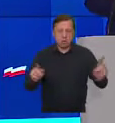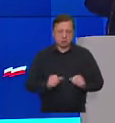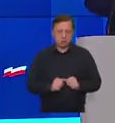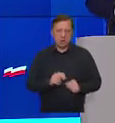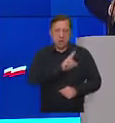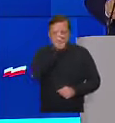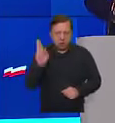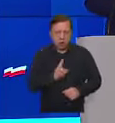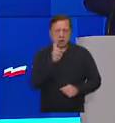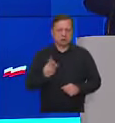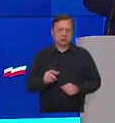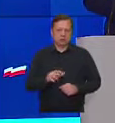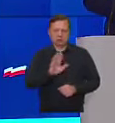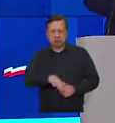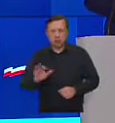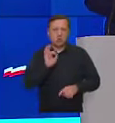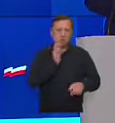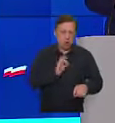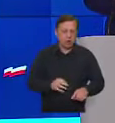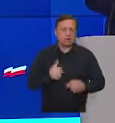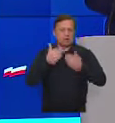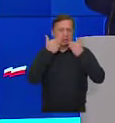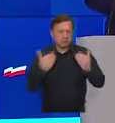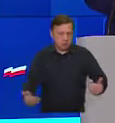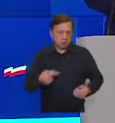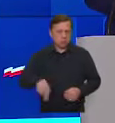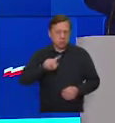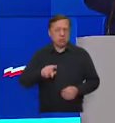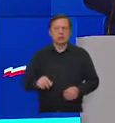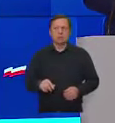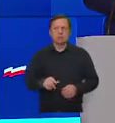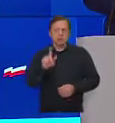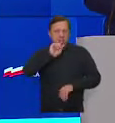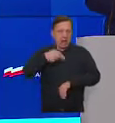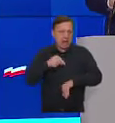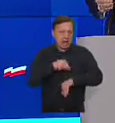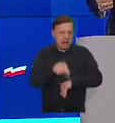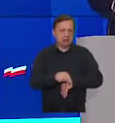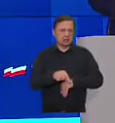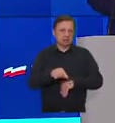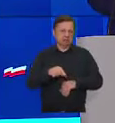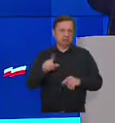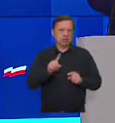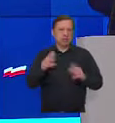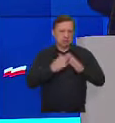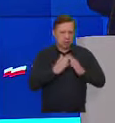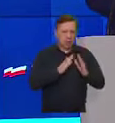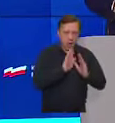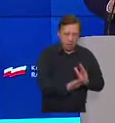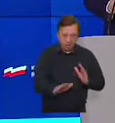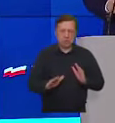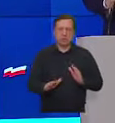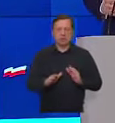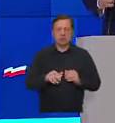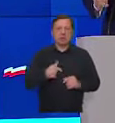rodzicom, dzieciom, młodzieży, którzy uczestniczycie w lekcjach organizowanych zdalnie. Dziękuję za to,